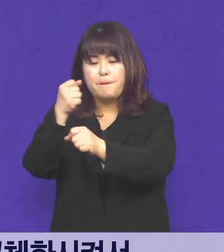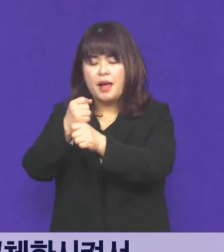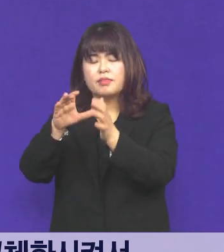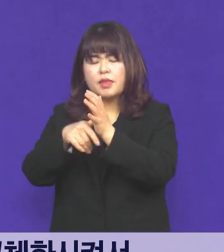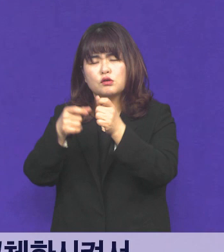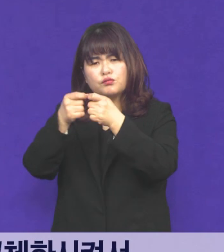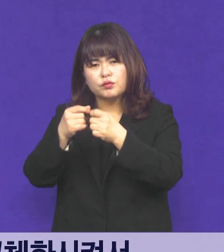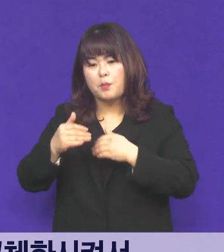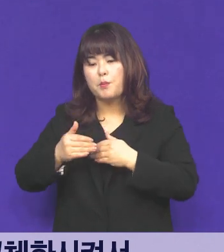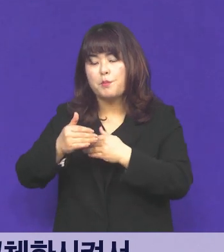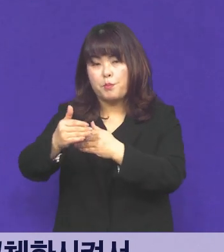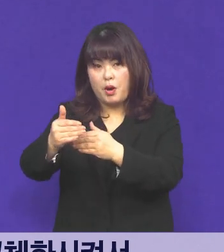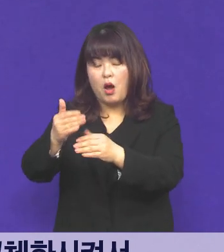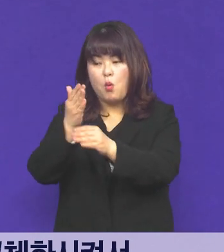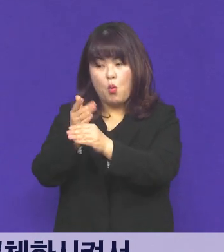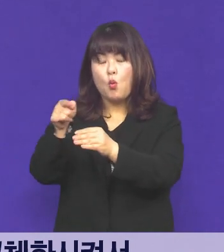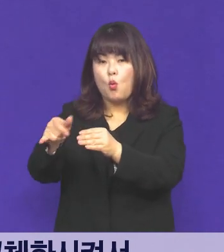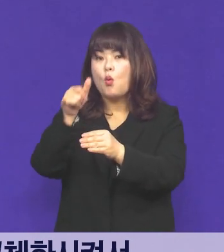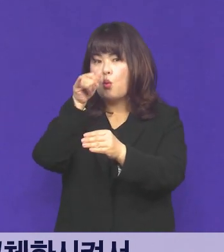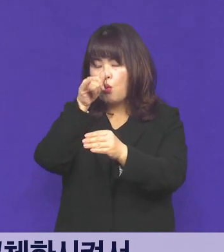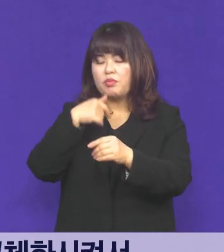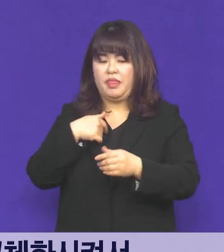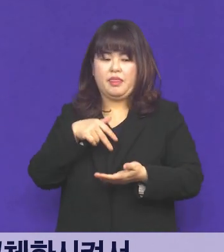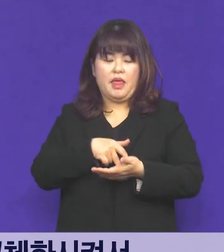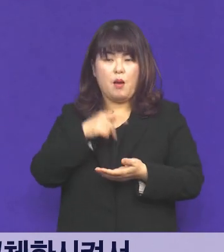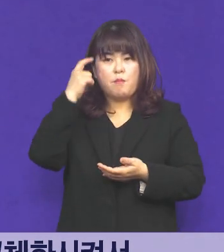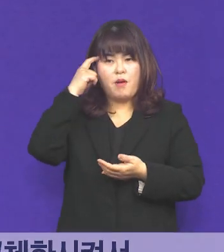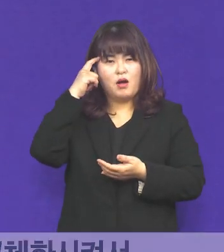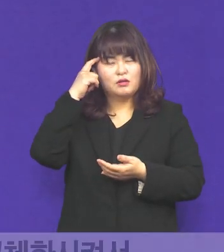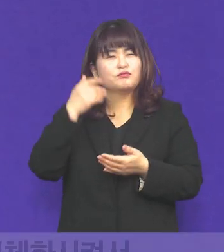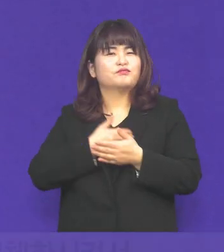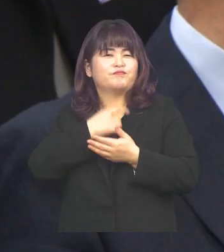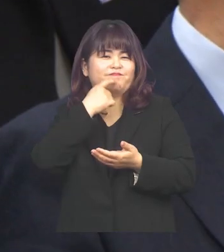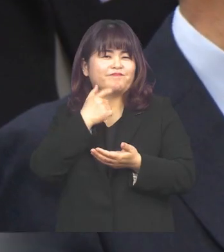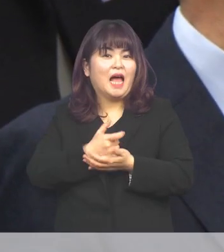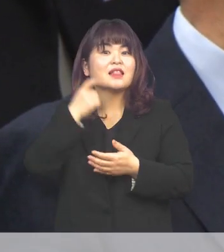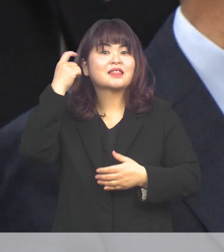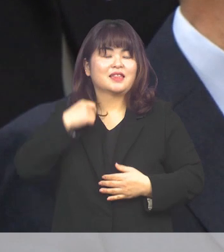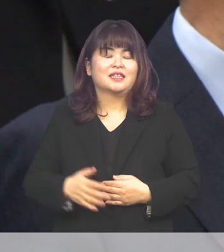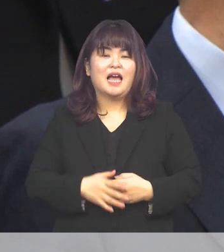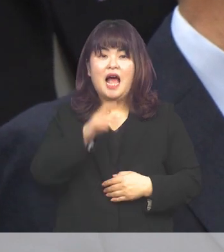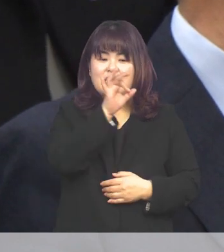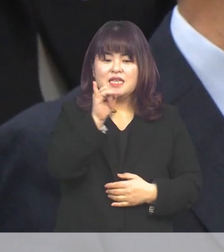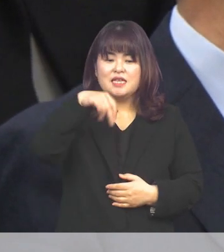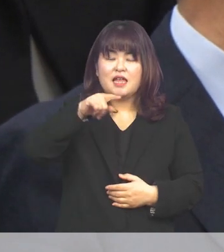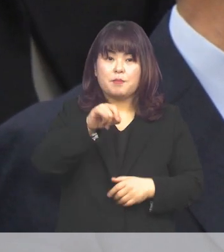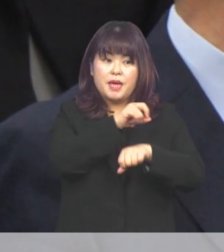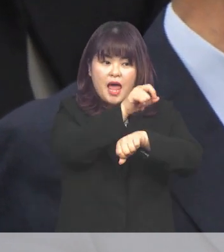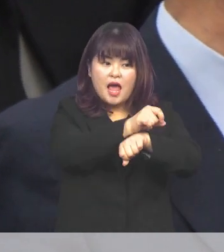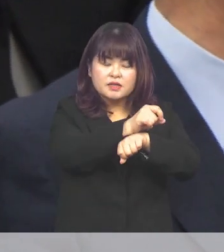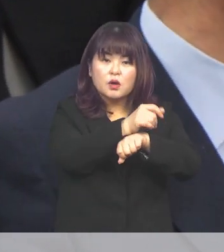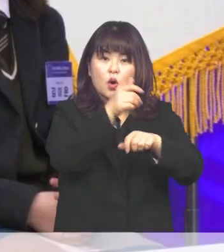부채화시켜서 추진하게 되니까 저도 아주 가슴이 벅찹니다. 이상민 행정안전부 장관은